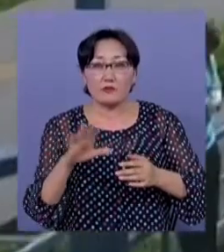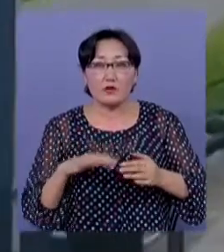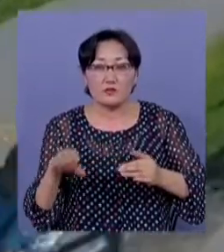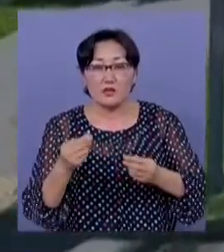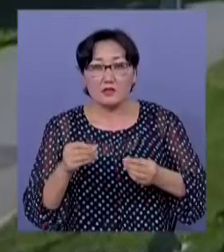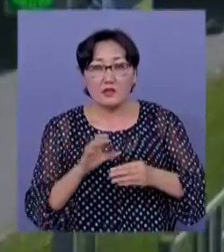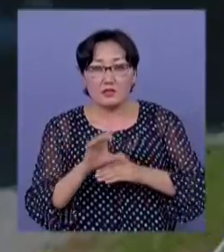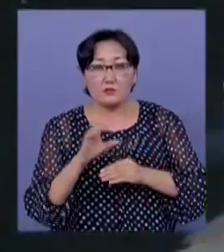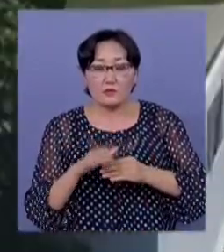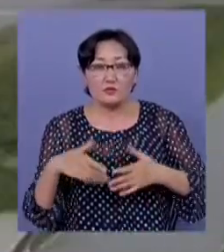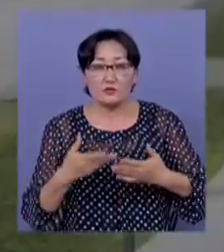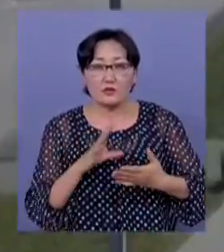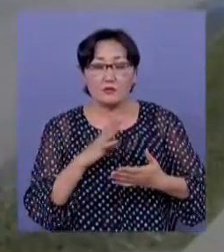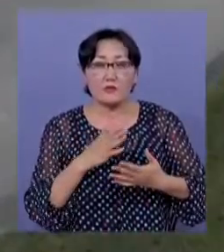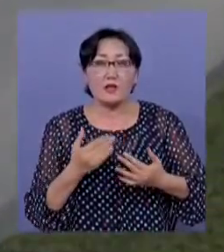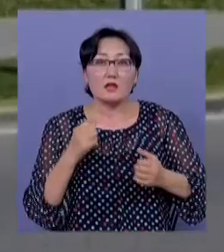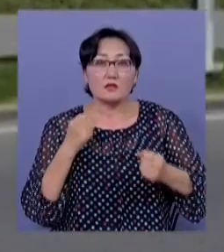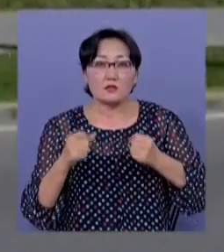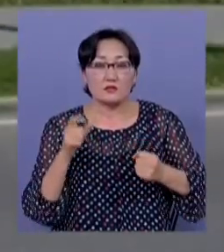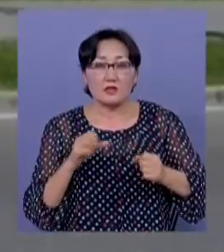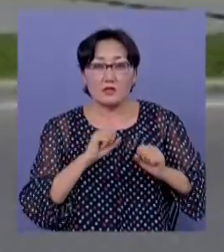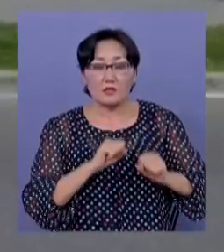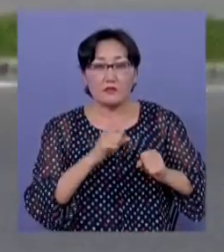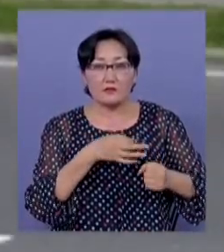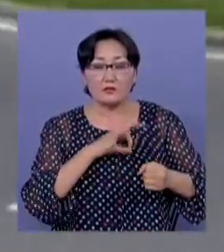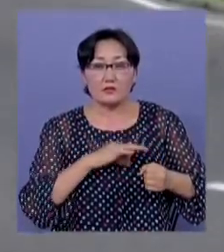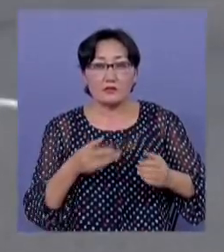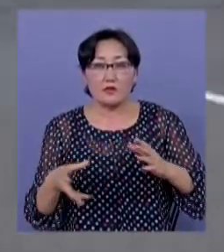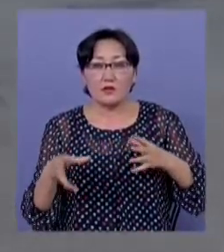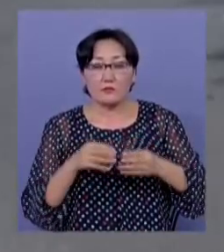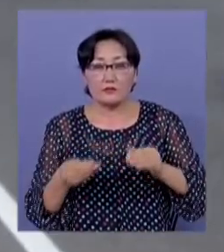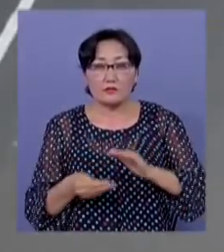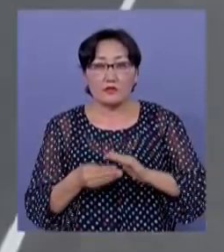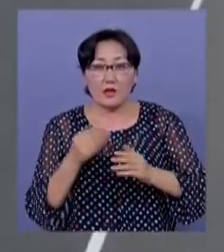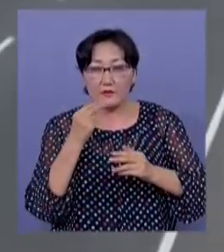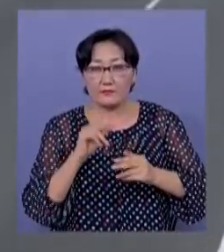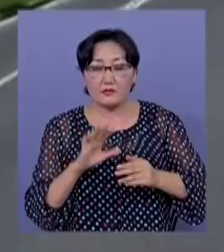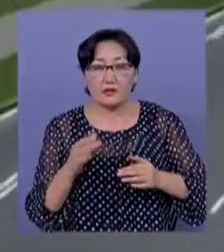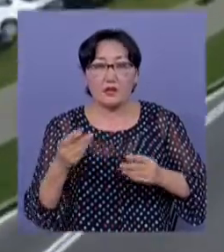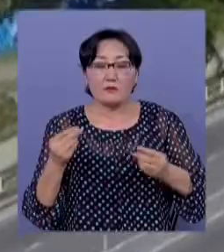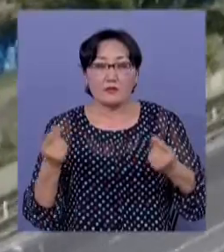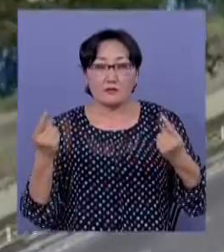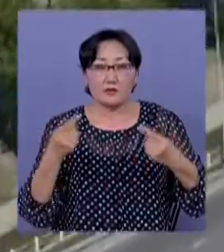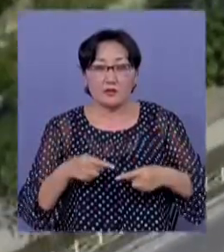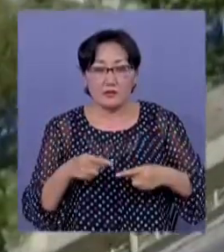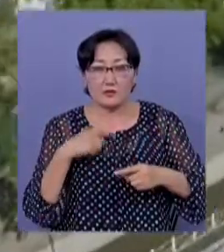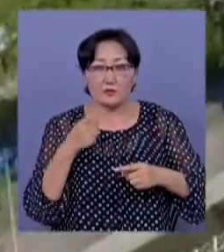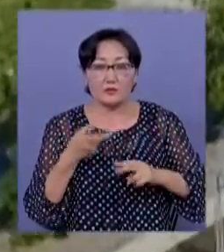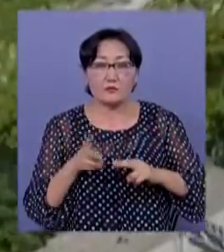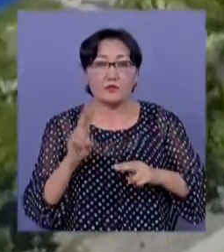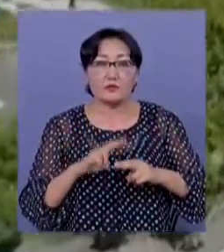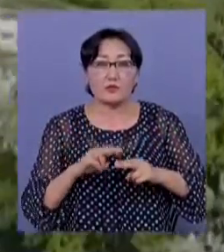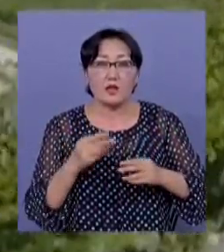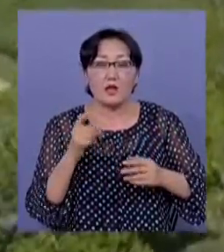ақша аударымдары ұсынылған. Ал спортшылардың адвокаттары сыбайлас жемқорлық туралы айыптарды банкроттық деп атағандықтан